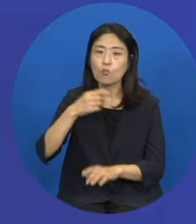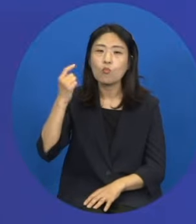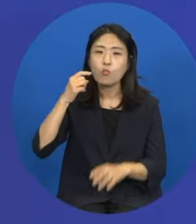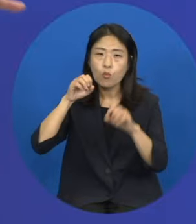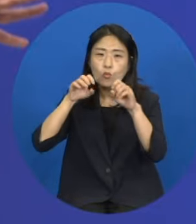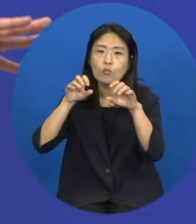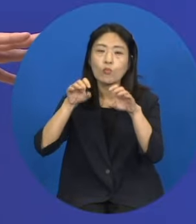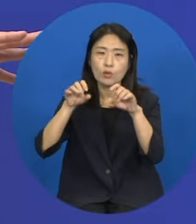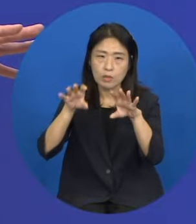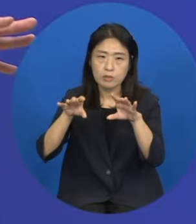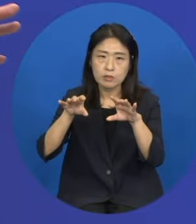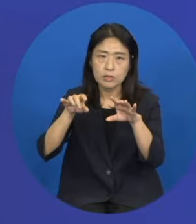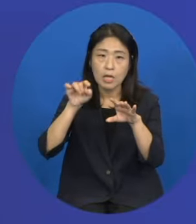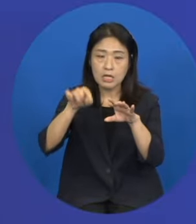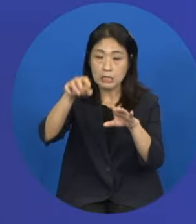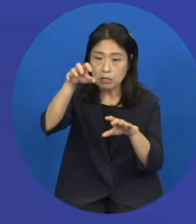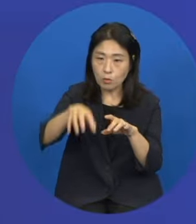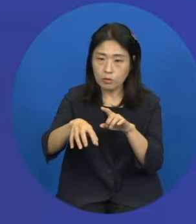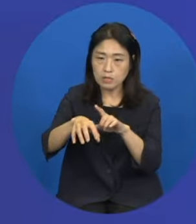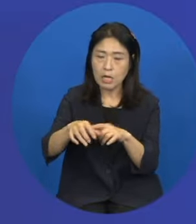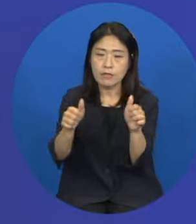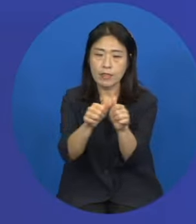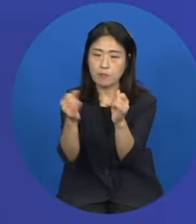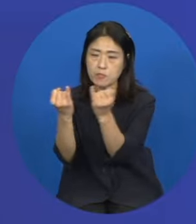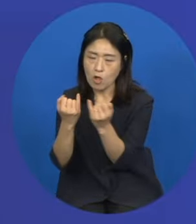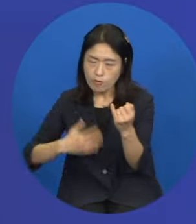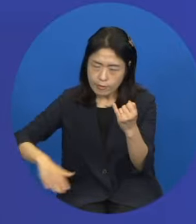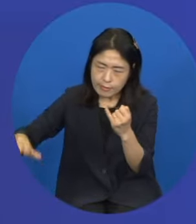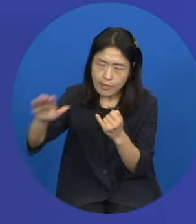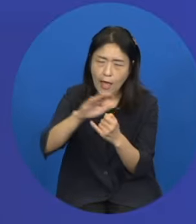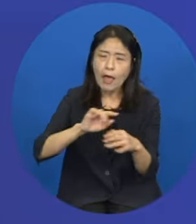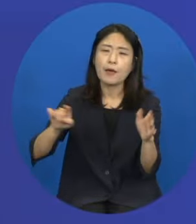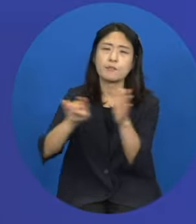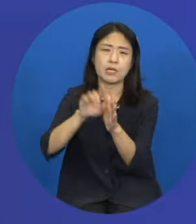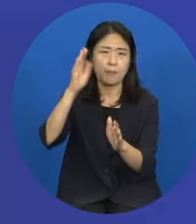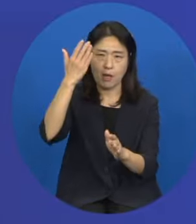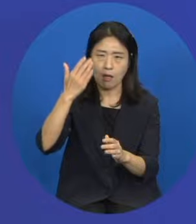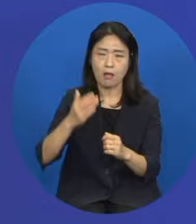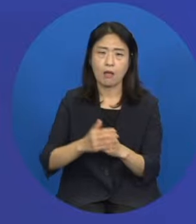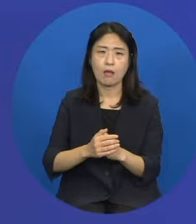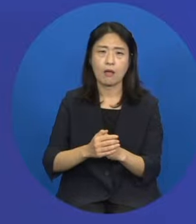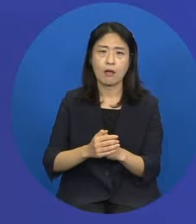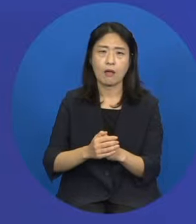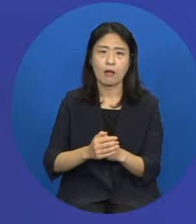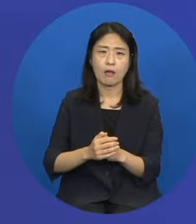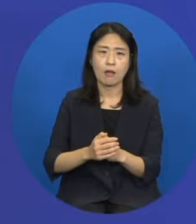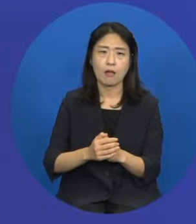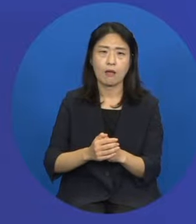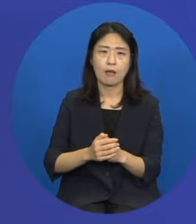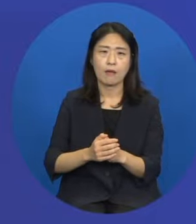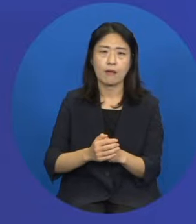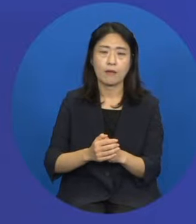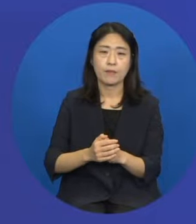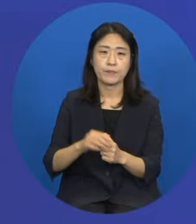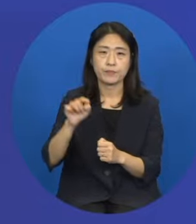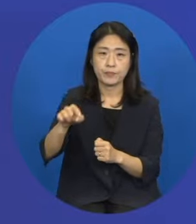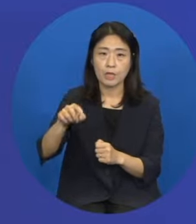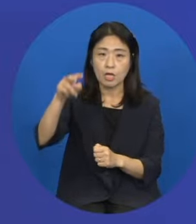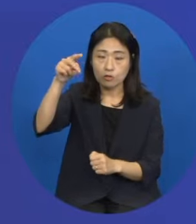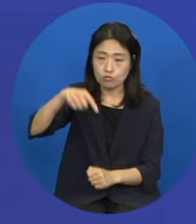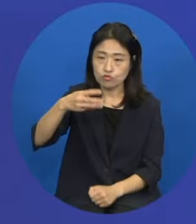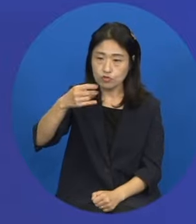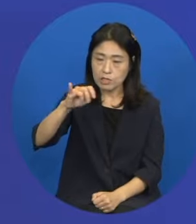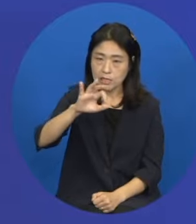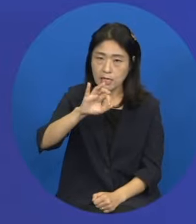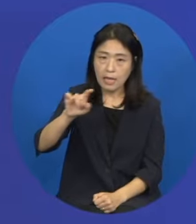남녀가 다 믿었답니다. 야, 이건 좀 약간 과장이 아닐까 싶어요. 어떻게 도시에 모든 사람이 믿었을까요? 어쨌든 수리아